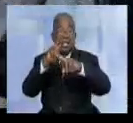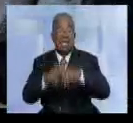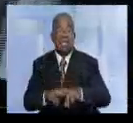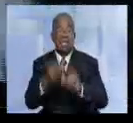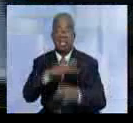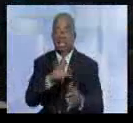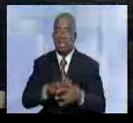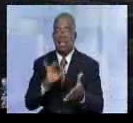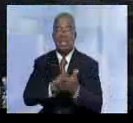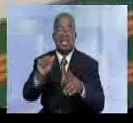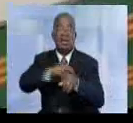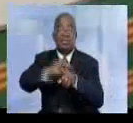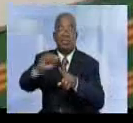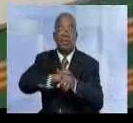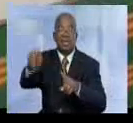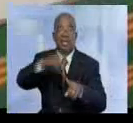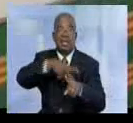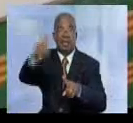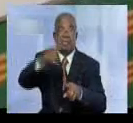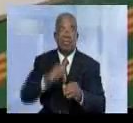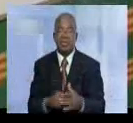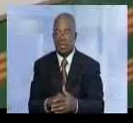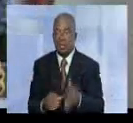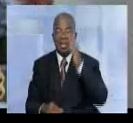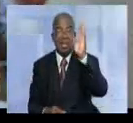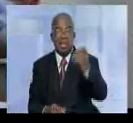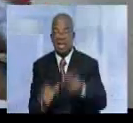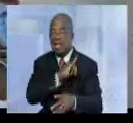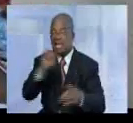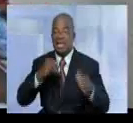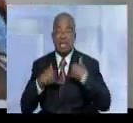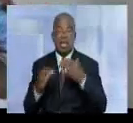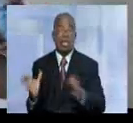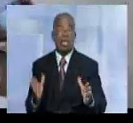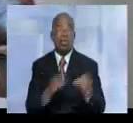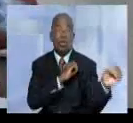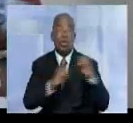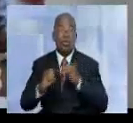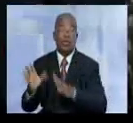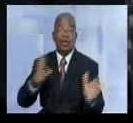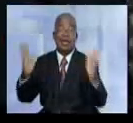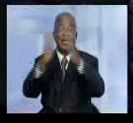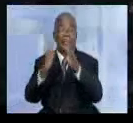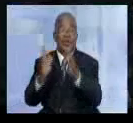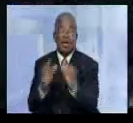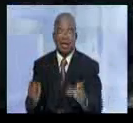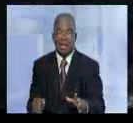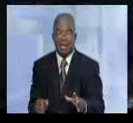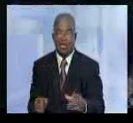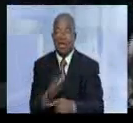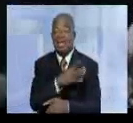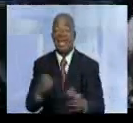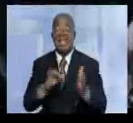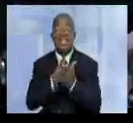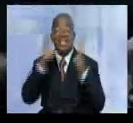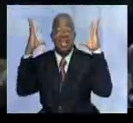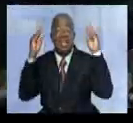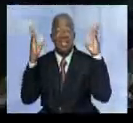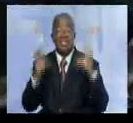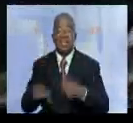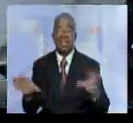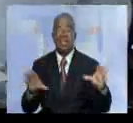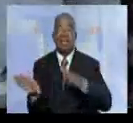les besoins de la cause en un laboratoire d'analyse de compétences et de renforcement des capacités. C'est l'expérience vécue par 11